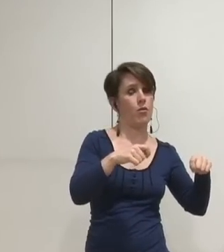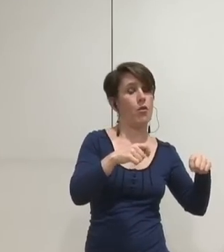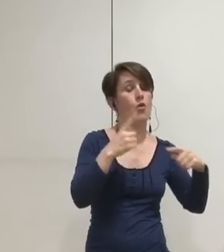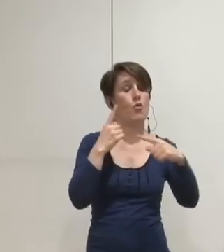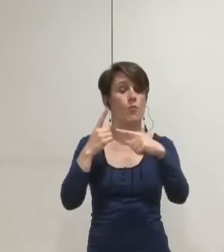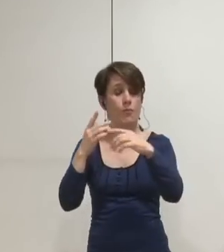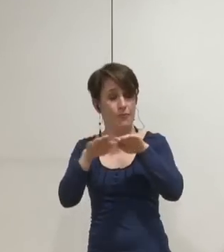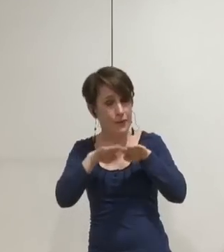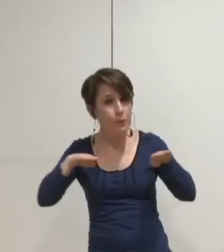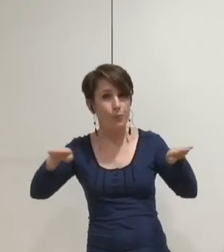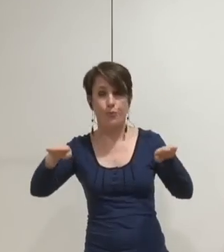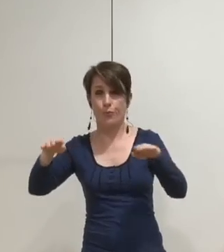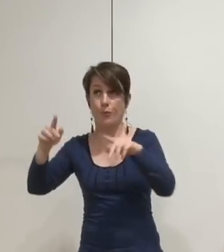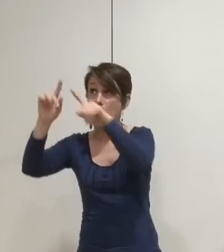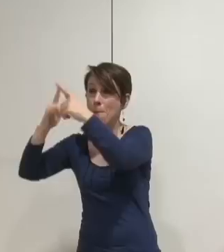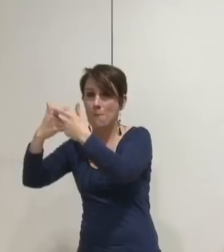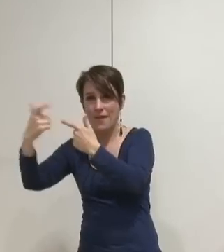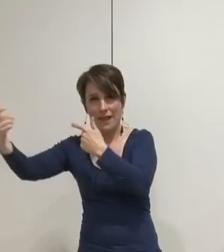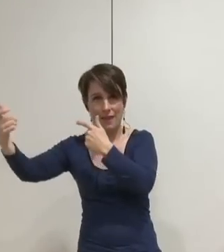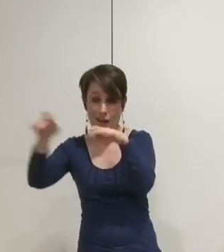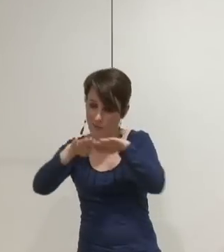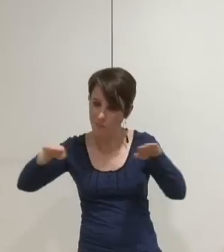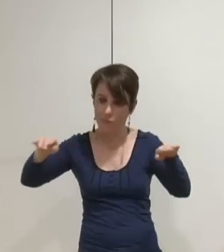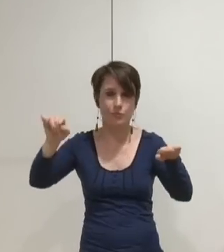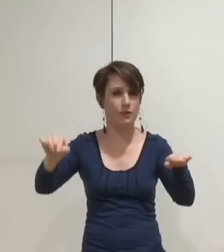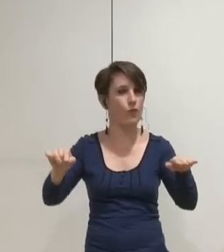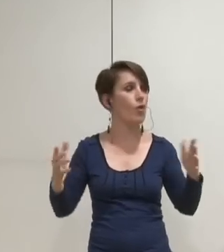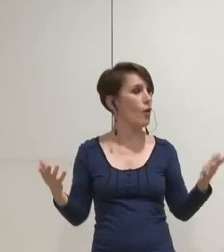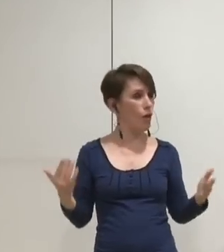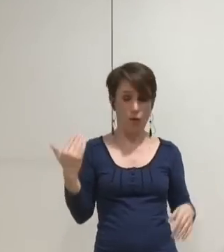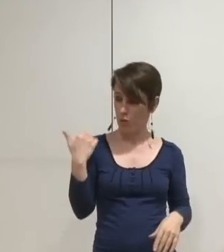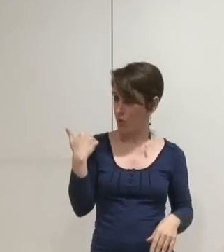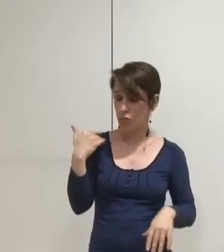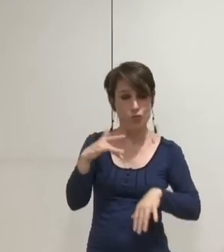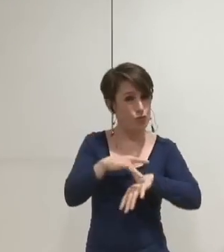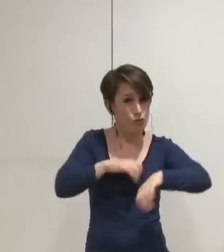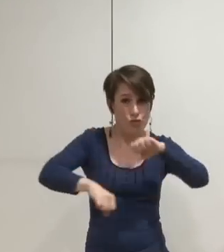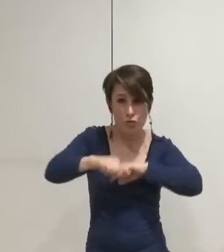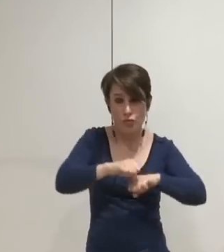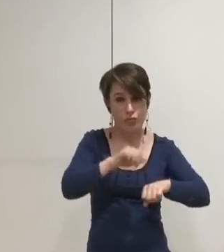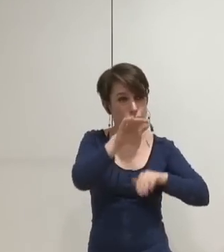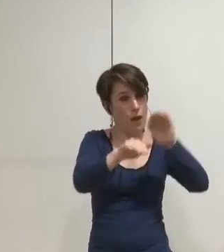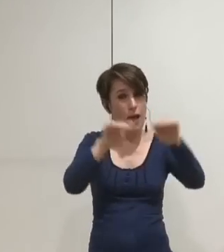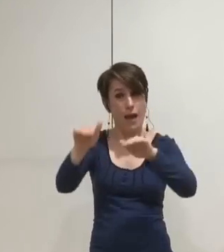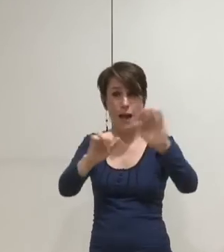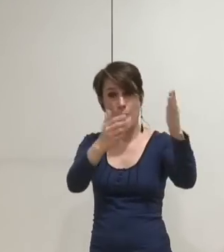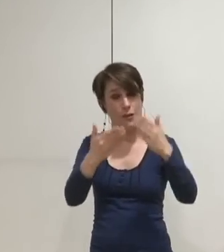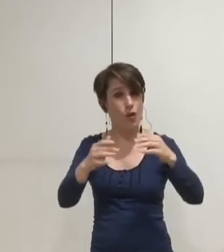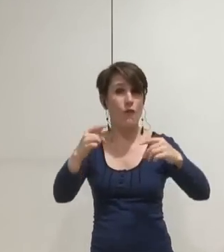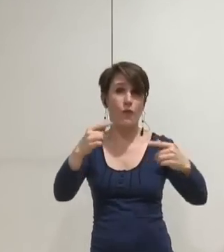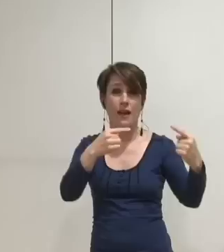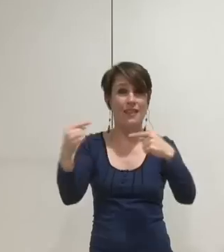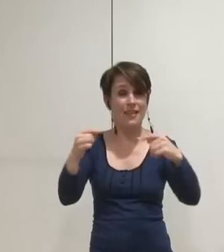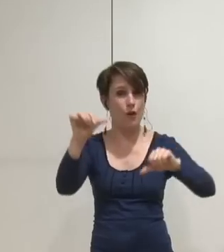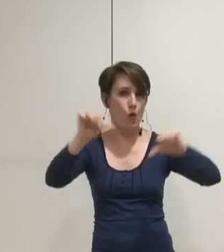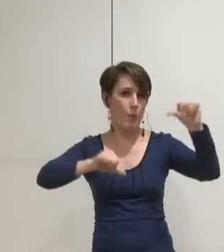une procédure de dialogue compétitif qui est une procédure qui est vraiment très intéressante dans dans la dans dans sa forme